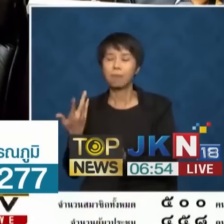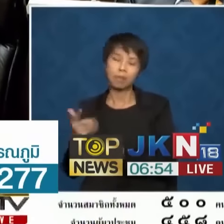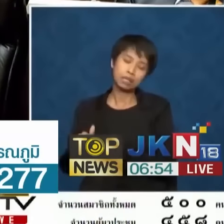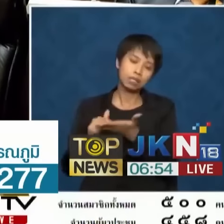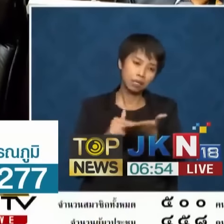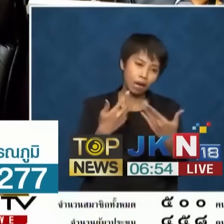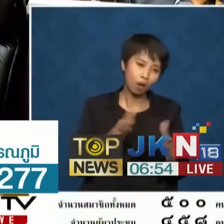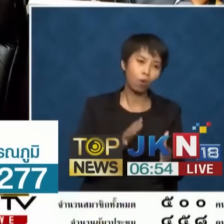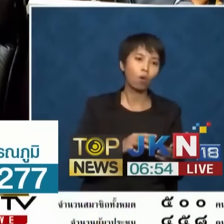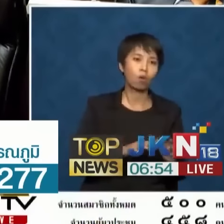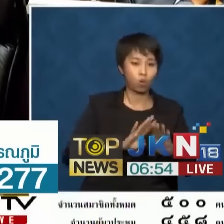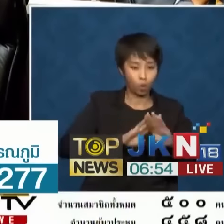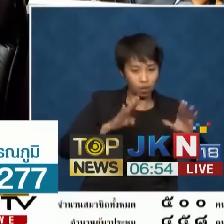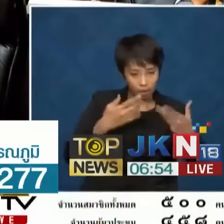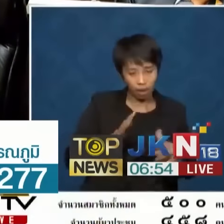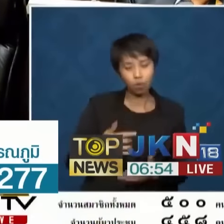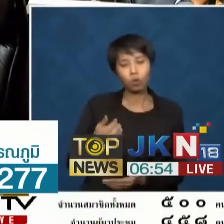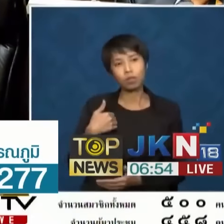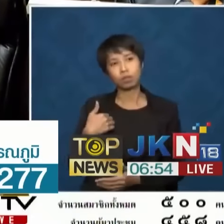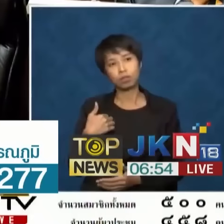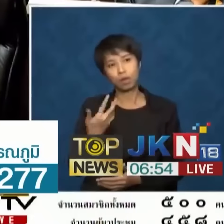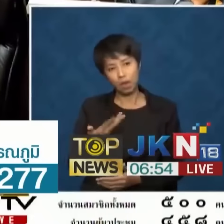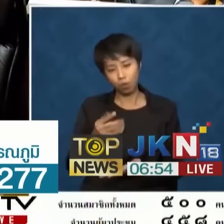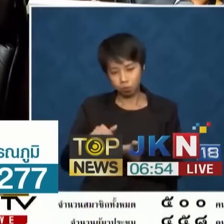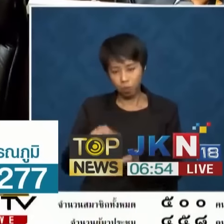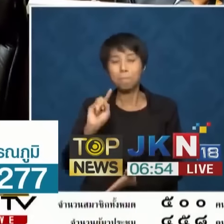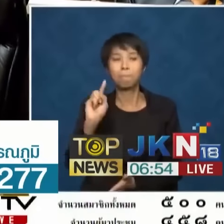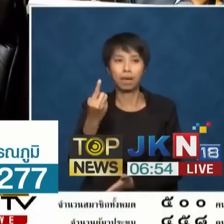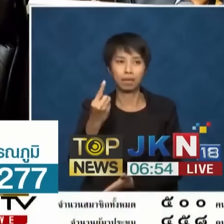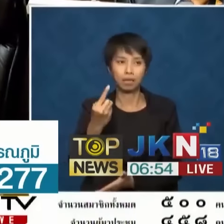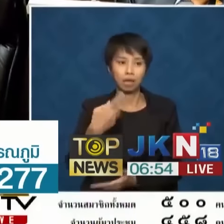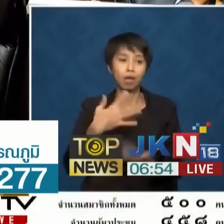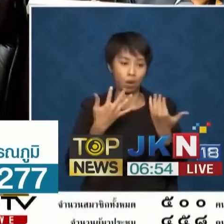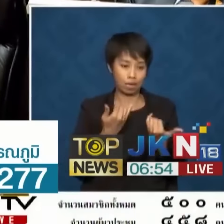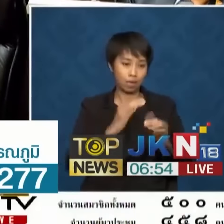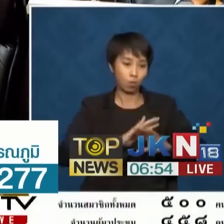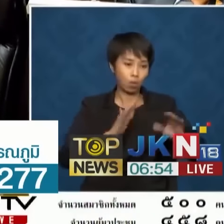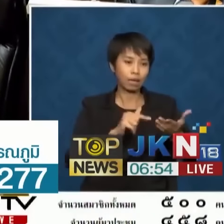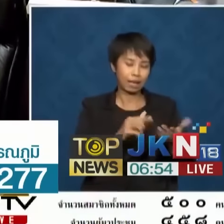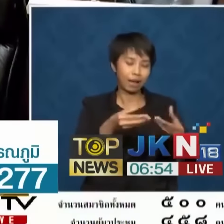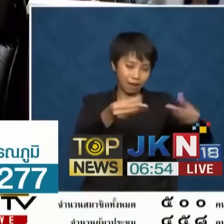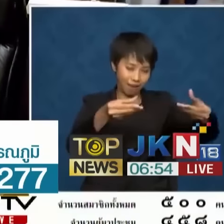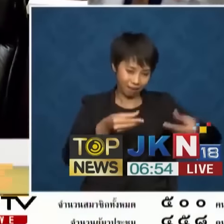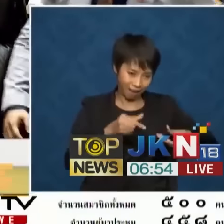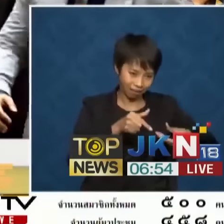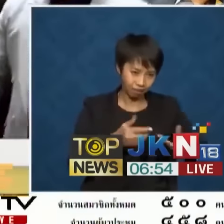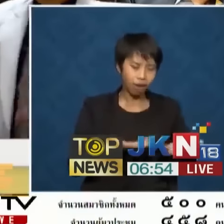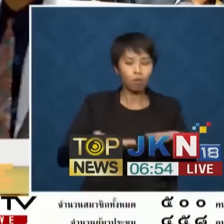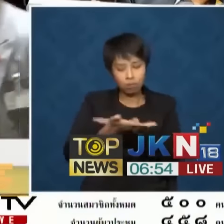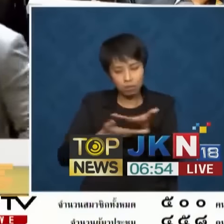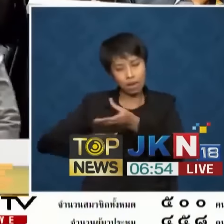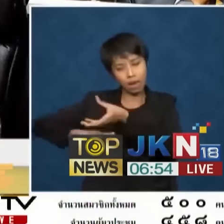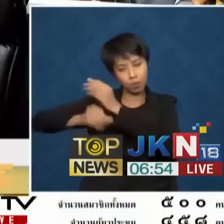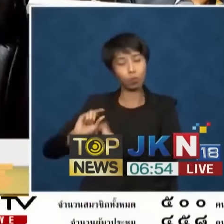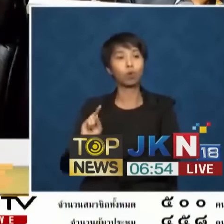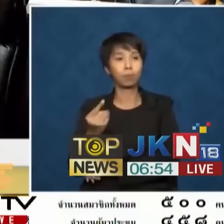ตีรวนแต่ปรากฏว่าตีรวนไม่สำเร็จฮะเพราะอะไรสสพลังประชารัฐนายอั